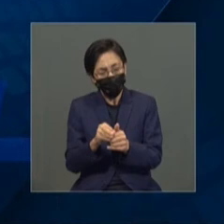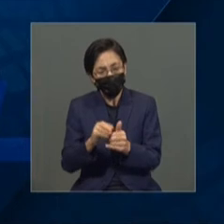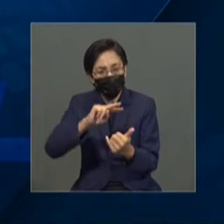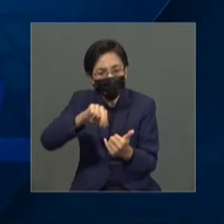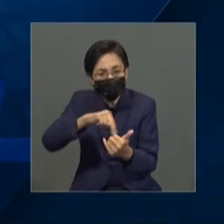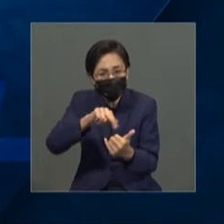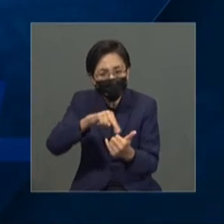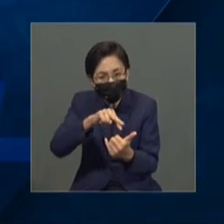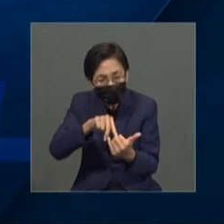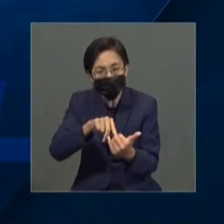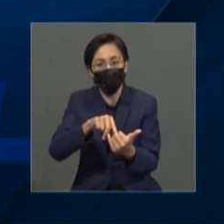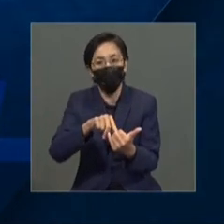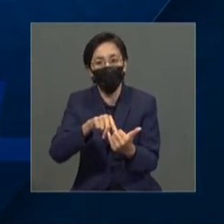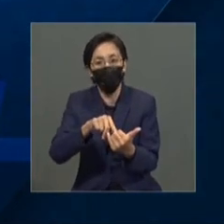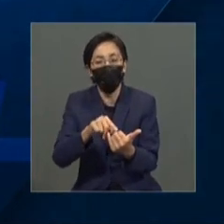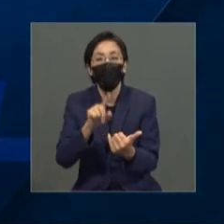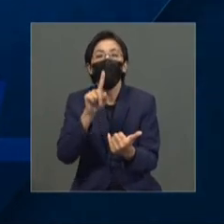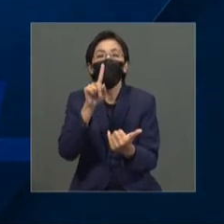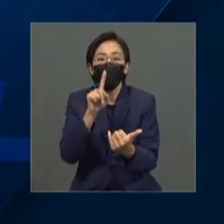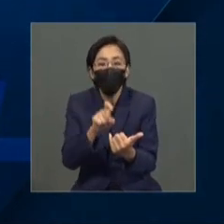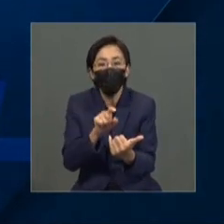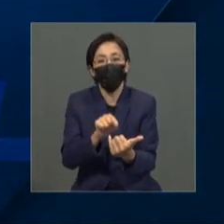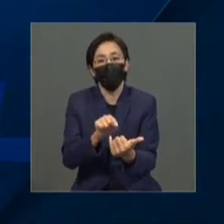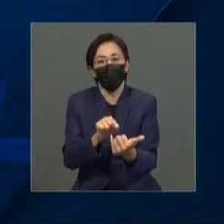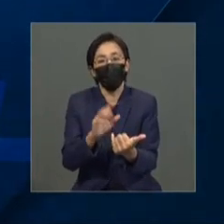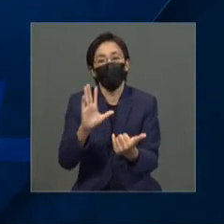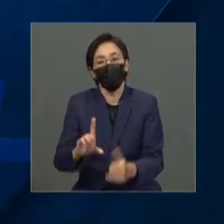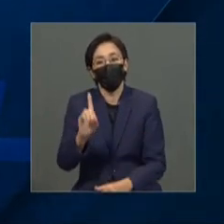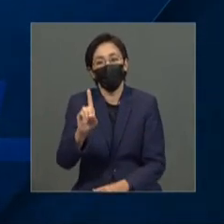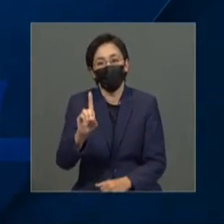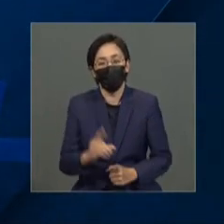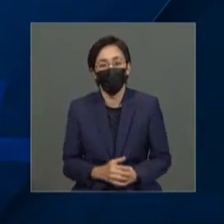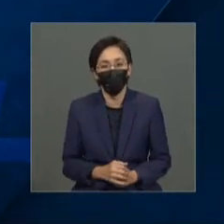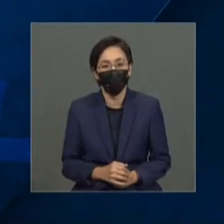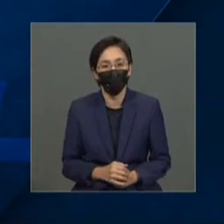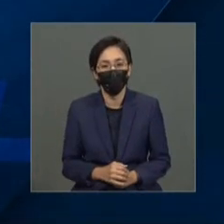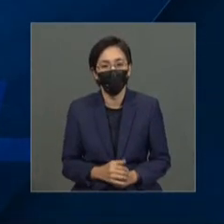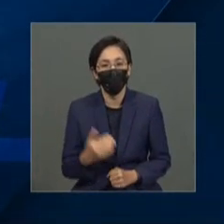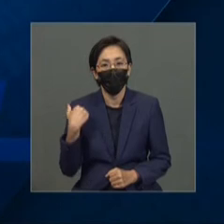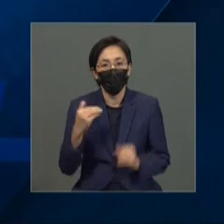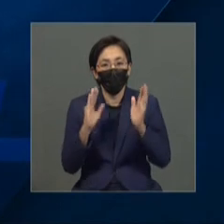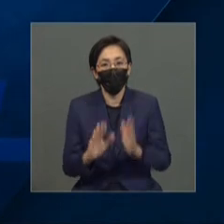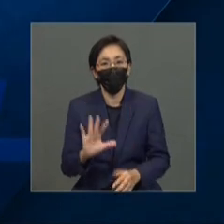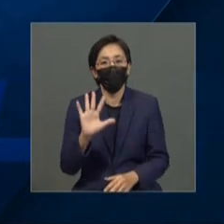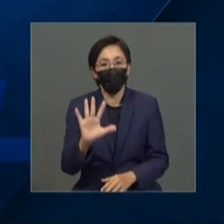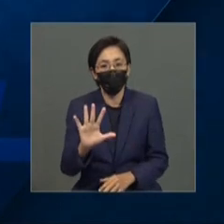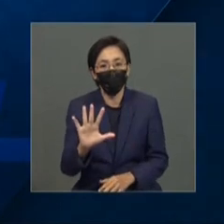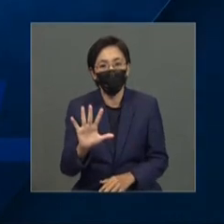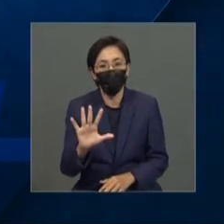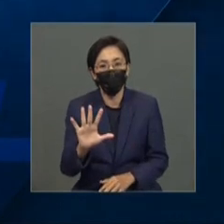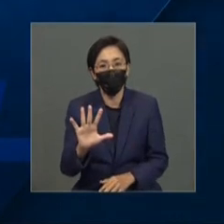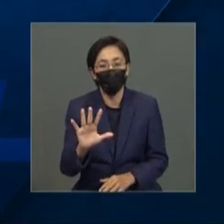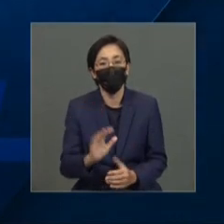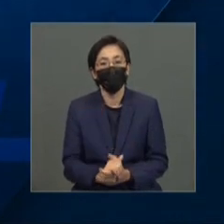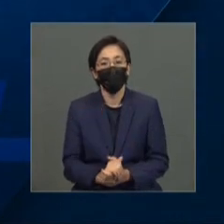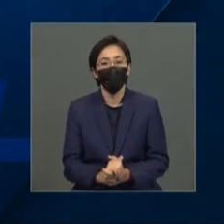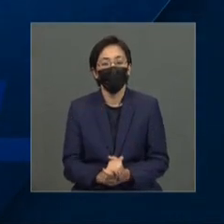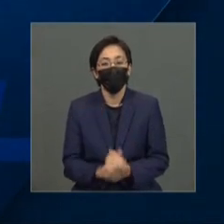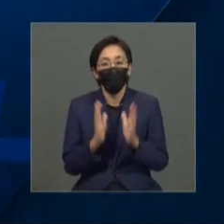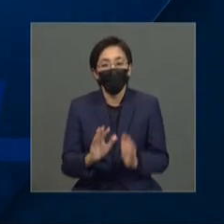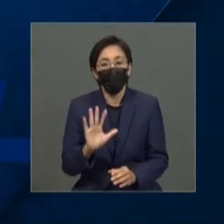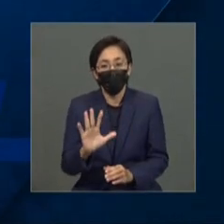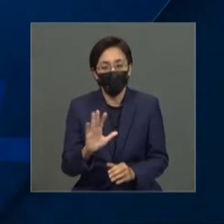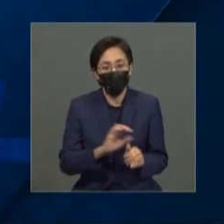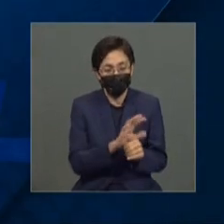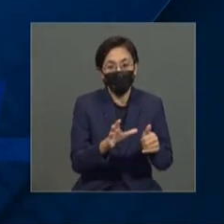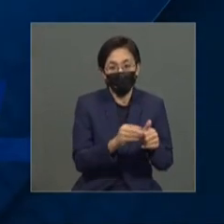จและผู้ป่วยนั้นเสียชีวิตในวันเดียวกันก็มี1รายอีก5รายนะคะระยะเวลาจากวันที่ทราบผล